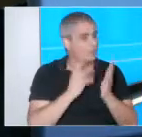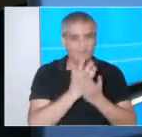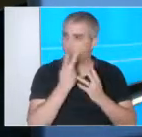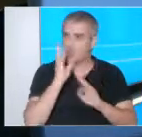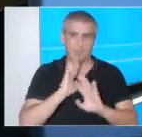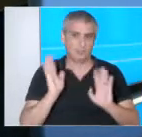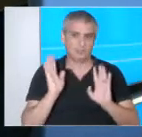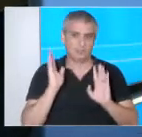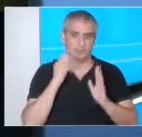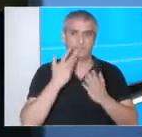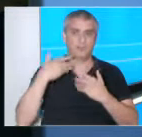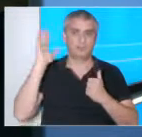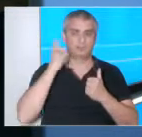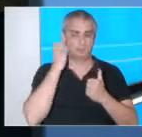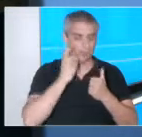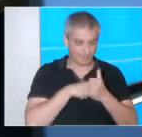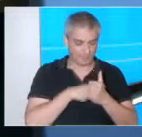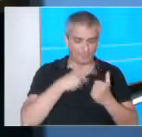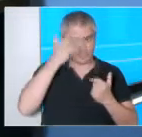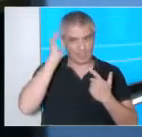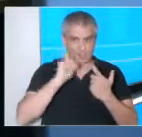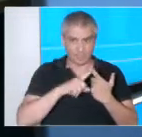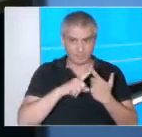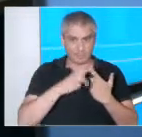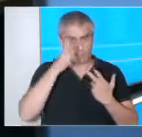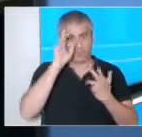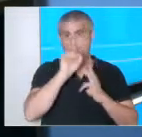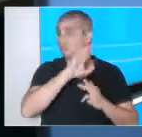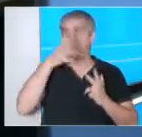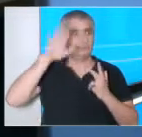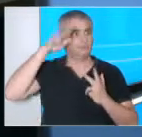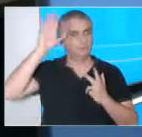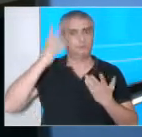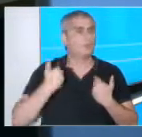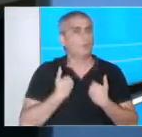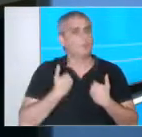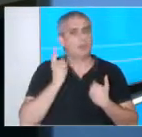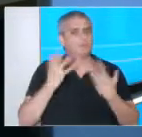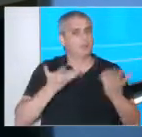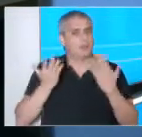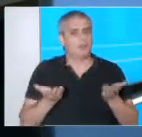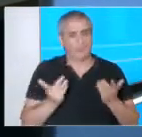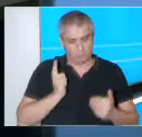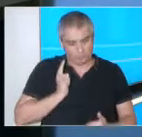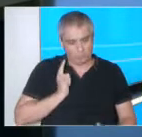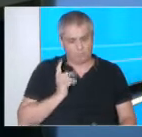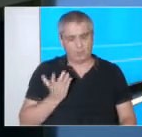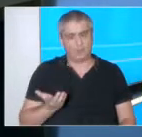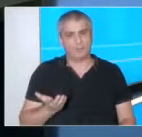לא יהיה. יש לנו כבר הצבעות של ליברמן, לפיד, הליכוד כבר הצביעו, כולם הצביעו על זה, אז למה אני צריך למהר עם זה? בוא נחכה עם